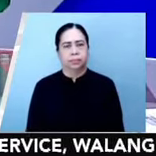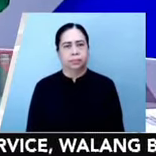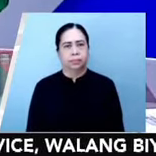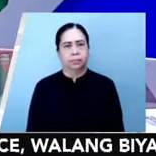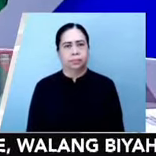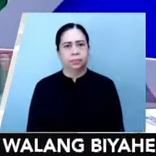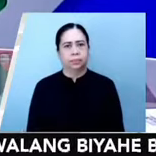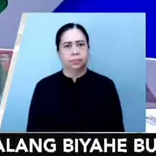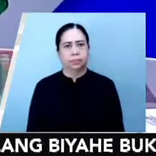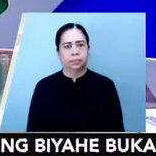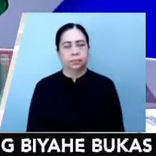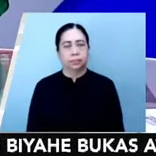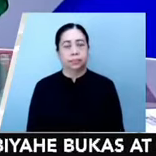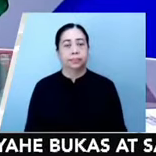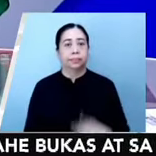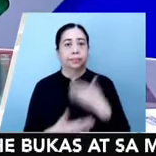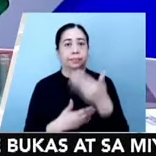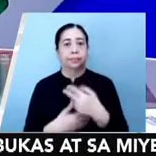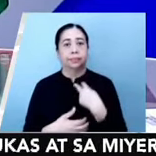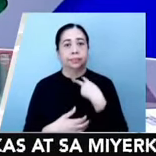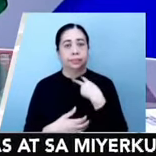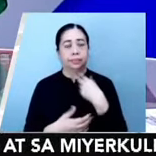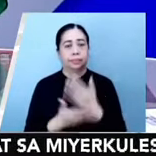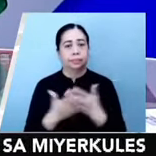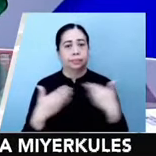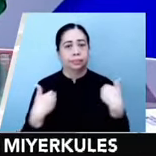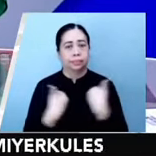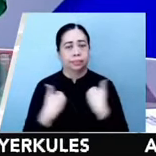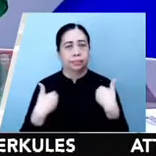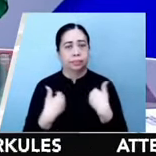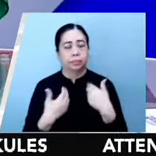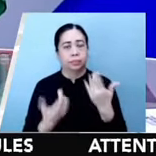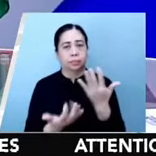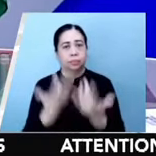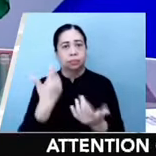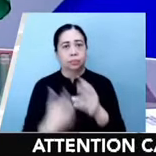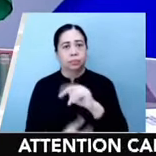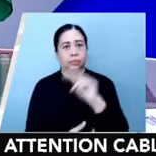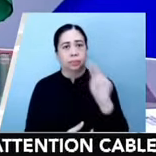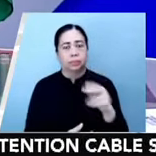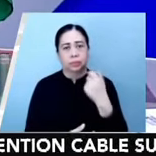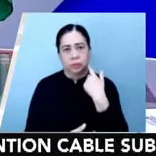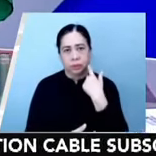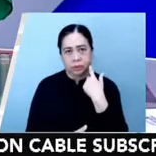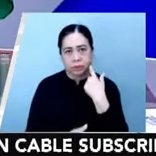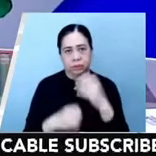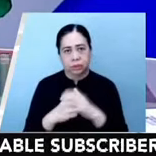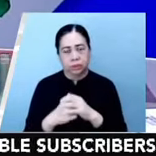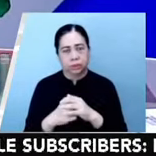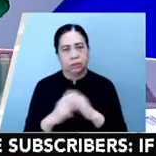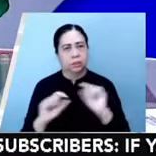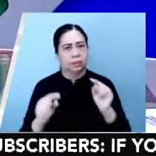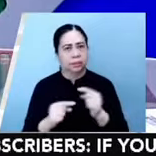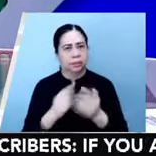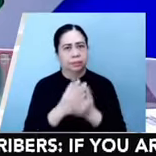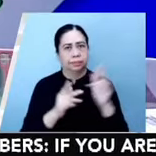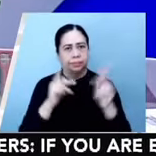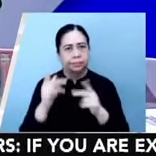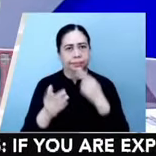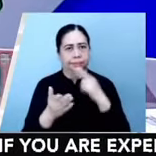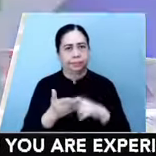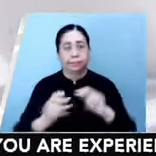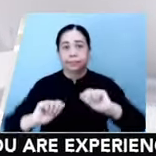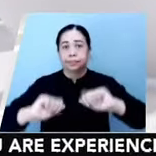Natrap ang ilang alagang aso sa sunog sa Novaliches, Quezon City kanina. Sugatan naman ang ilang residente. Yan ang unang balita live ni